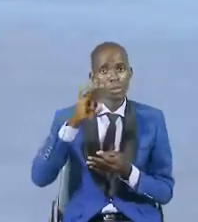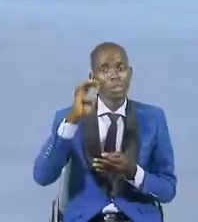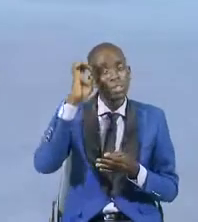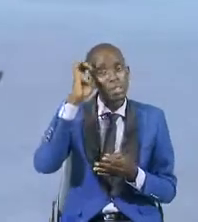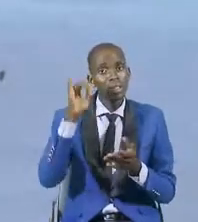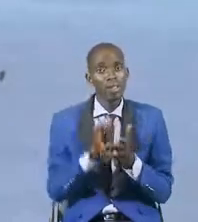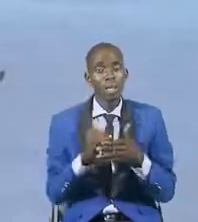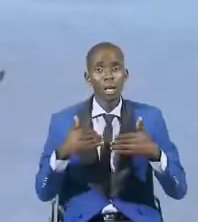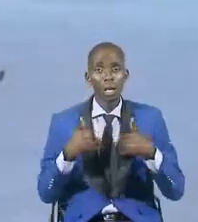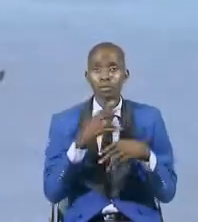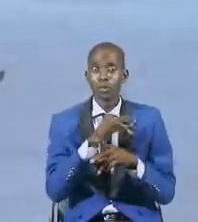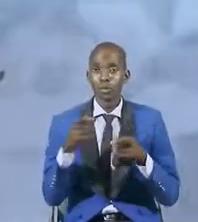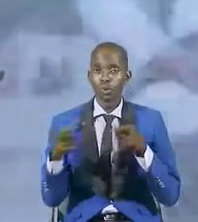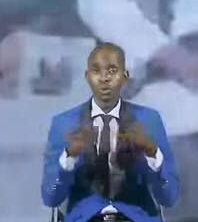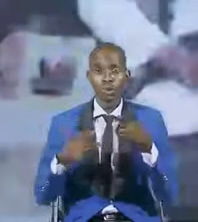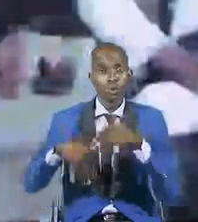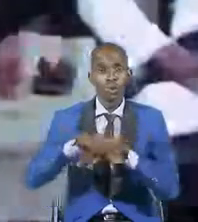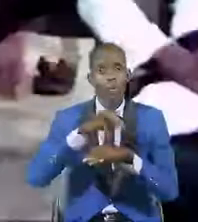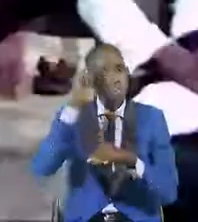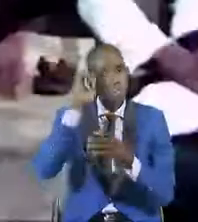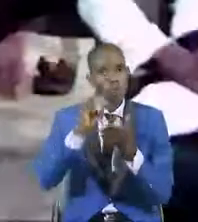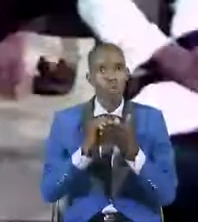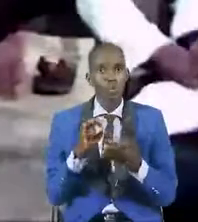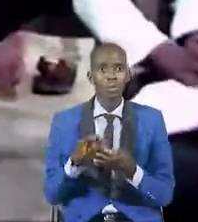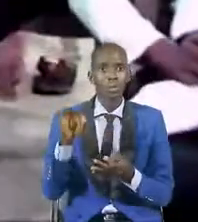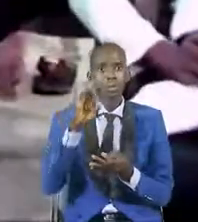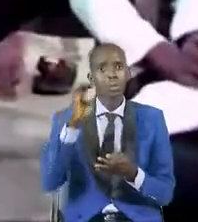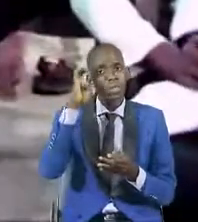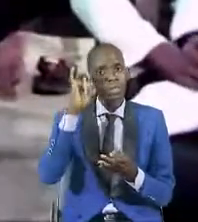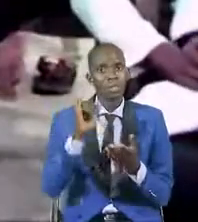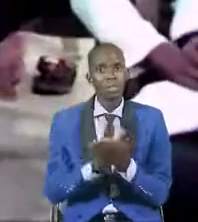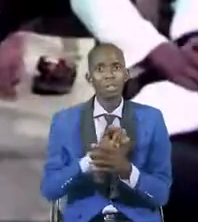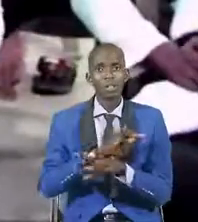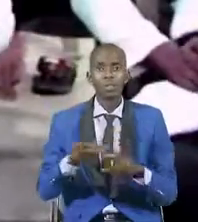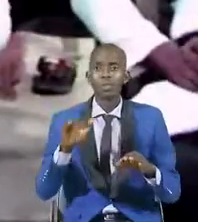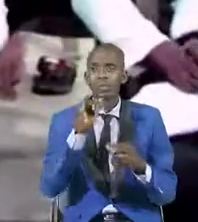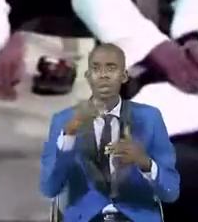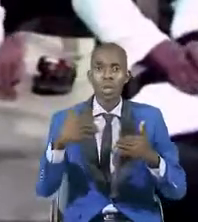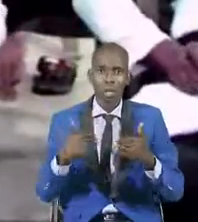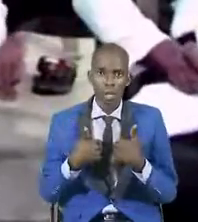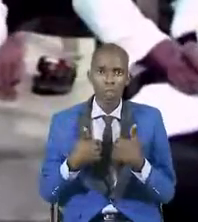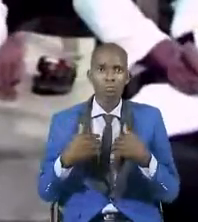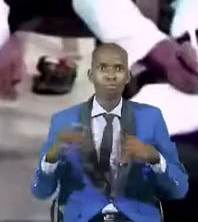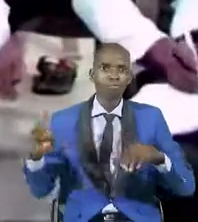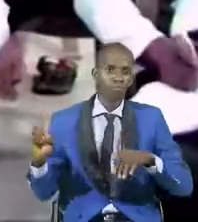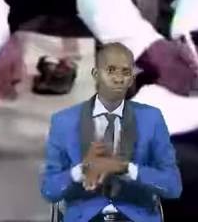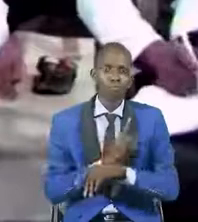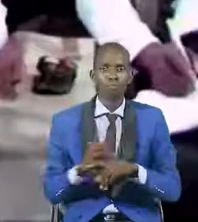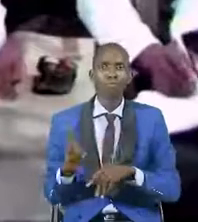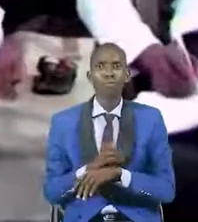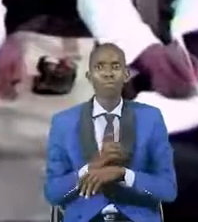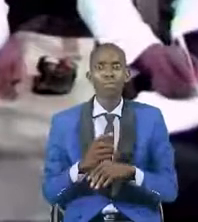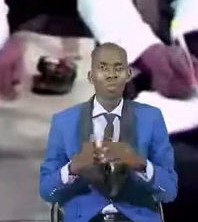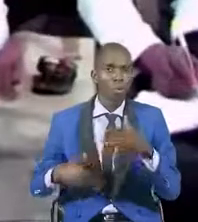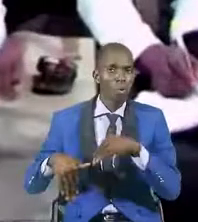Proverbe 25, 28. Comme une ville forcée et sans muraille, ainsi est